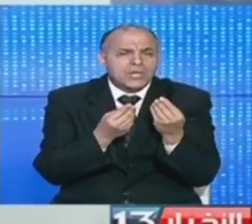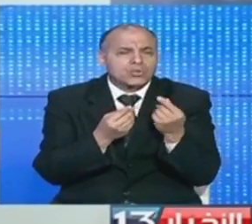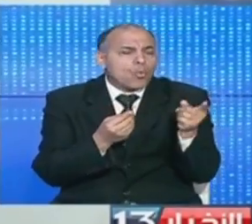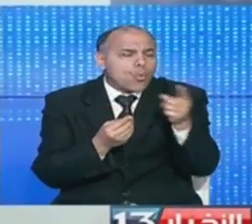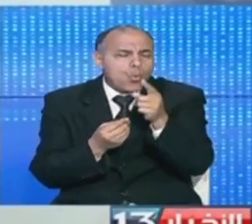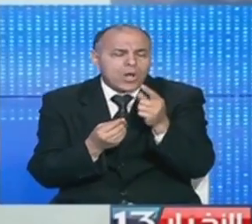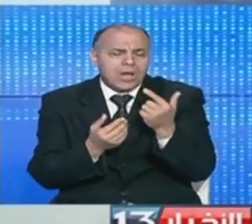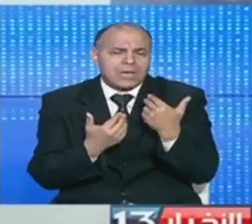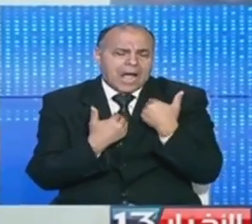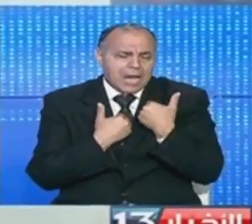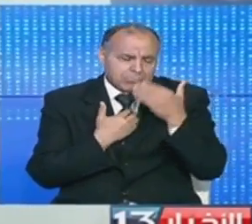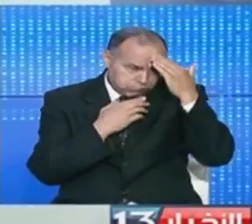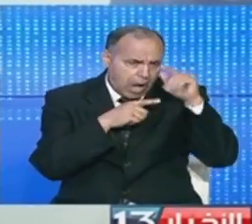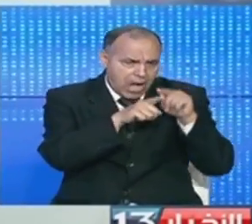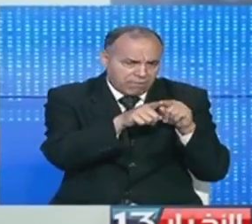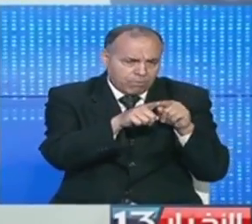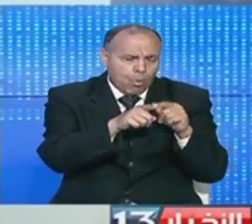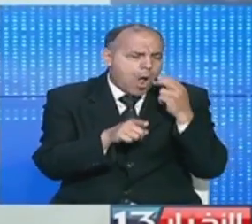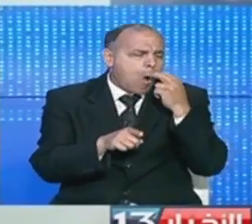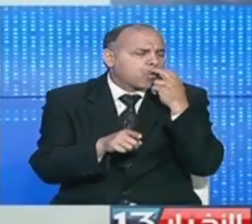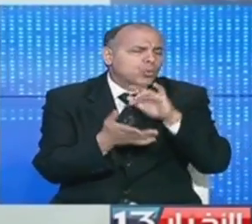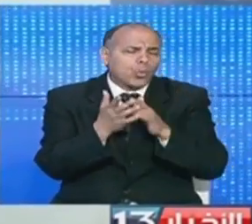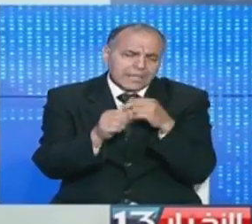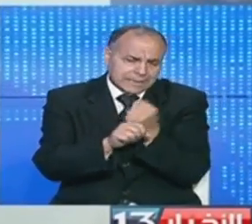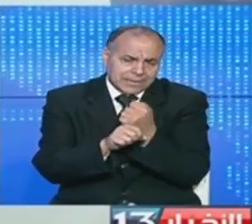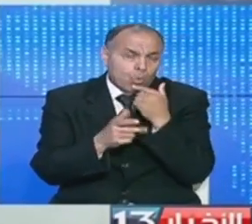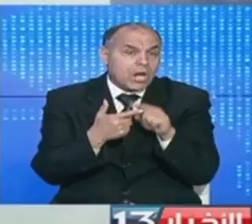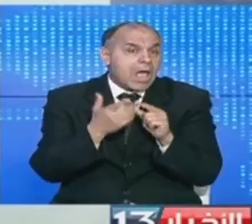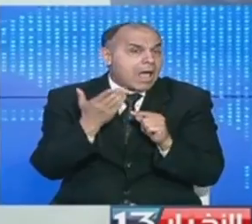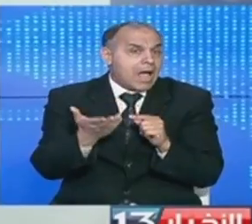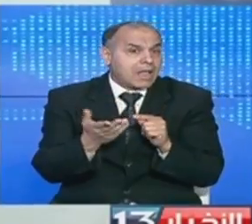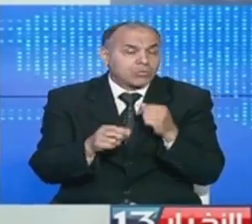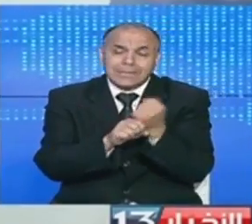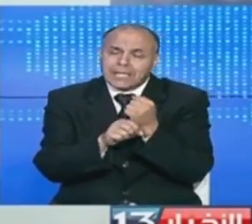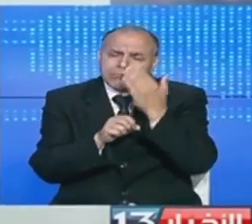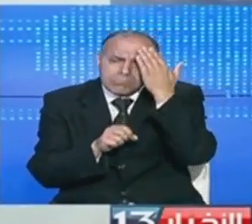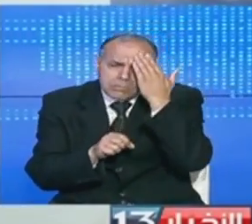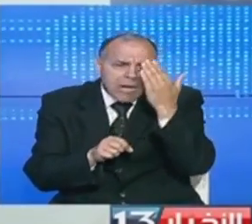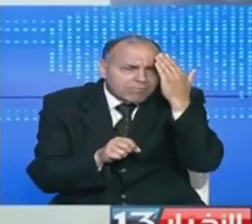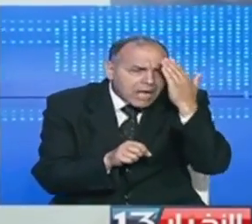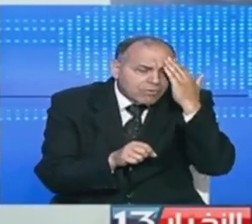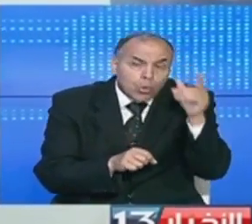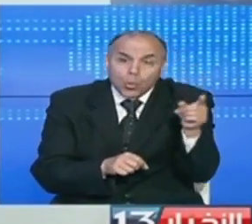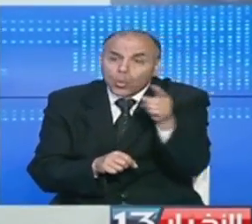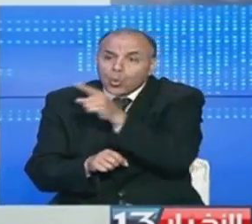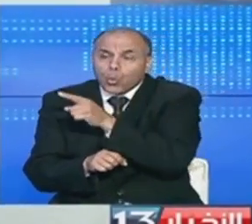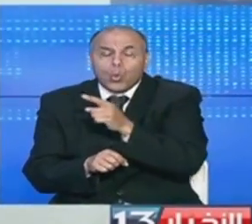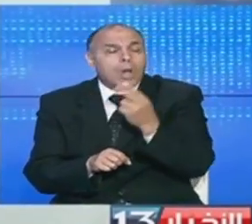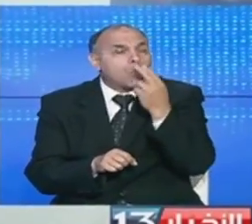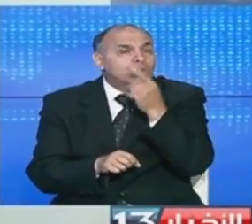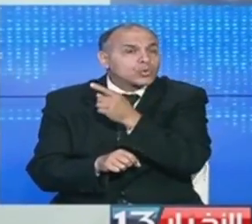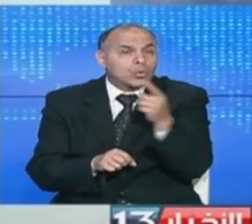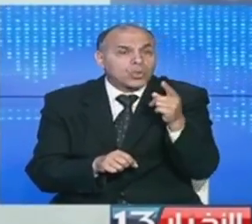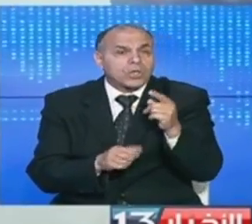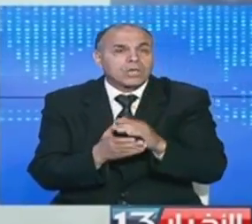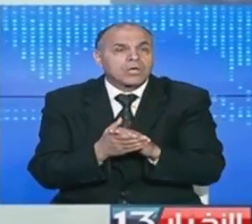لكم ولكل الأسلاك النشيطة بما تقومون به أنتم في هذه المحنة التي